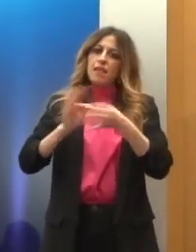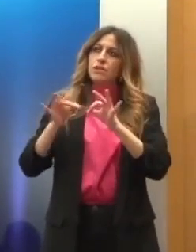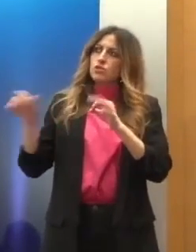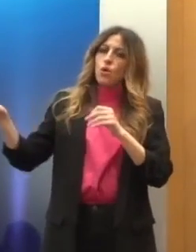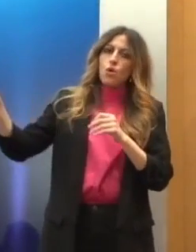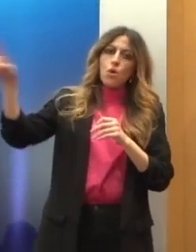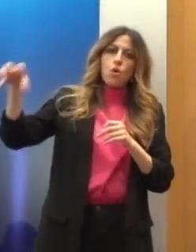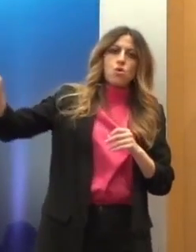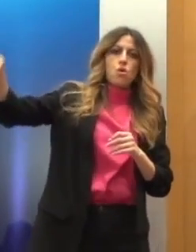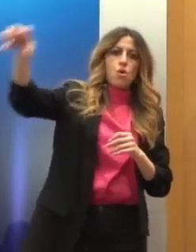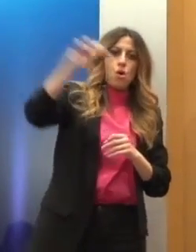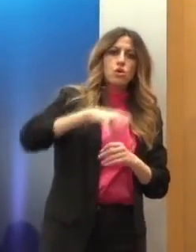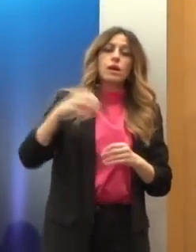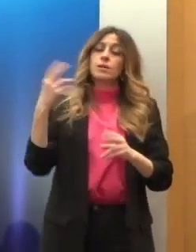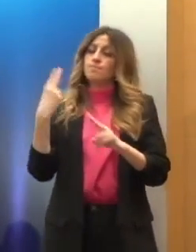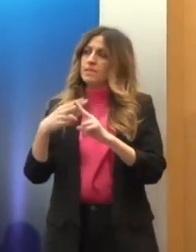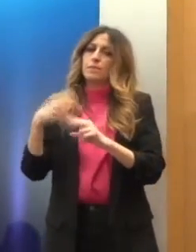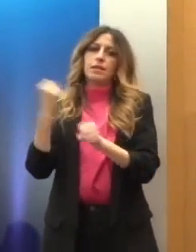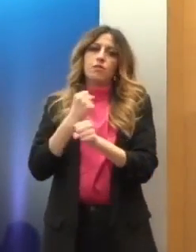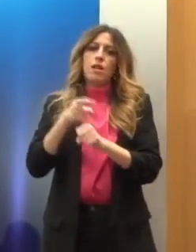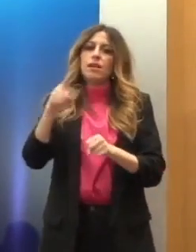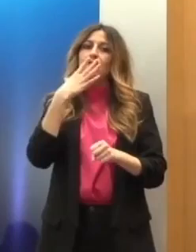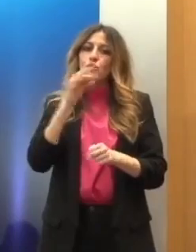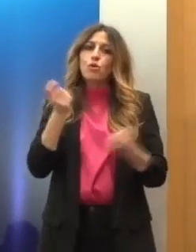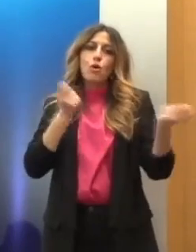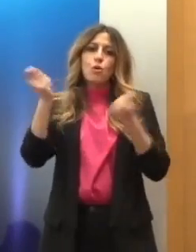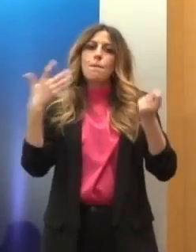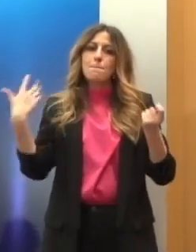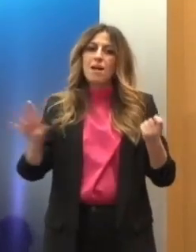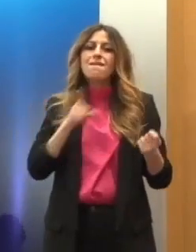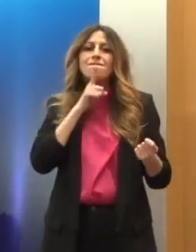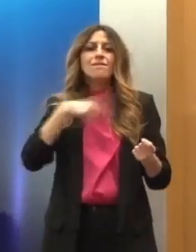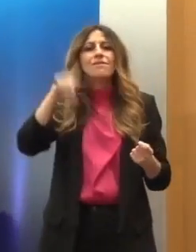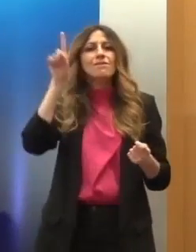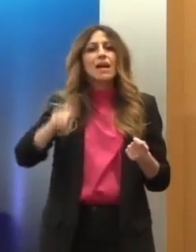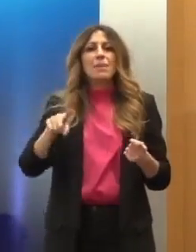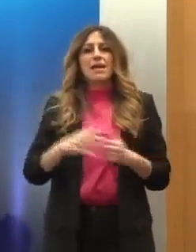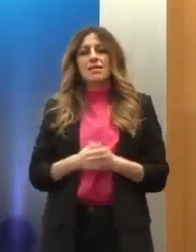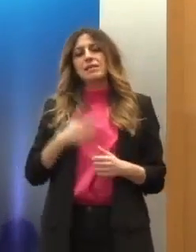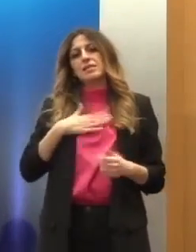πραγματοποιείται η σημερινή ημερίδα, όπως άλλωστε είχαμε οι ίδιοι δεσμευτεί ενώπιόν τους. Σας ευχαριστώ πολύ.